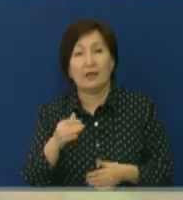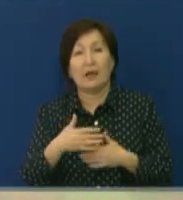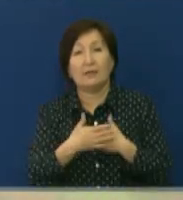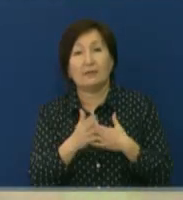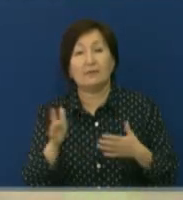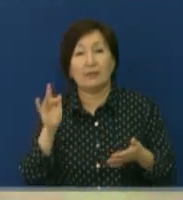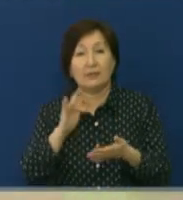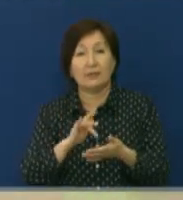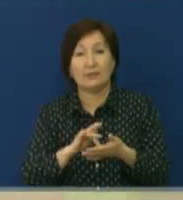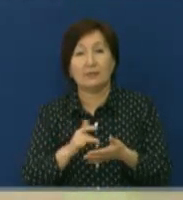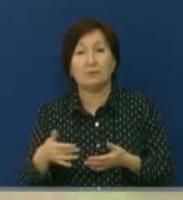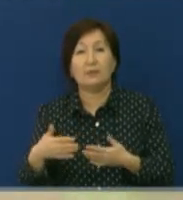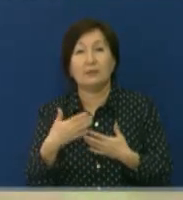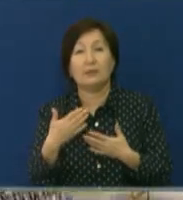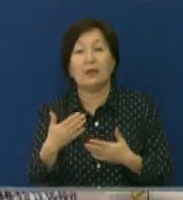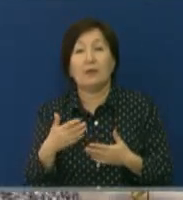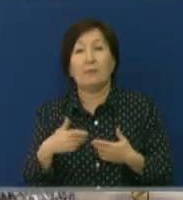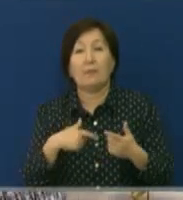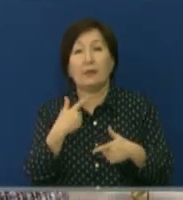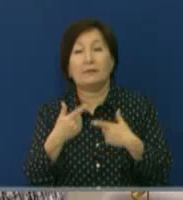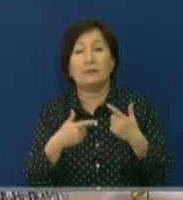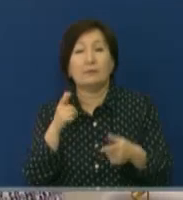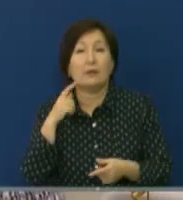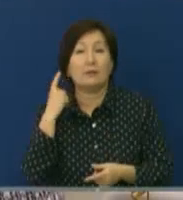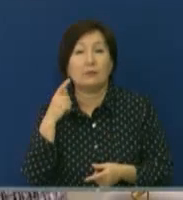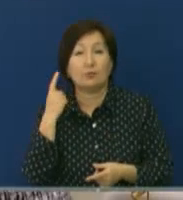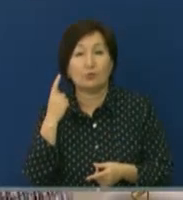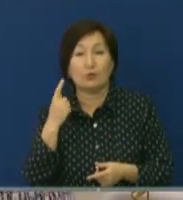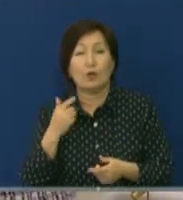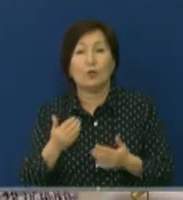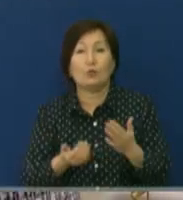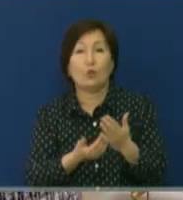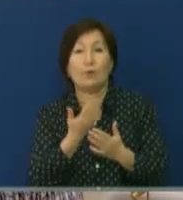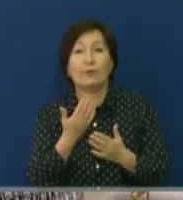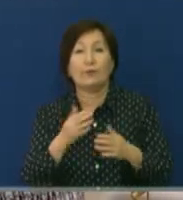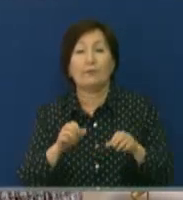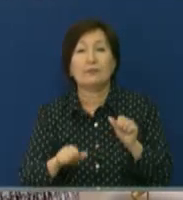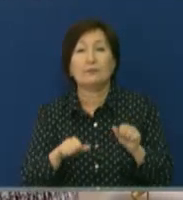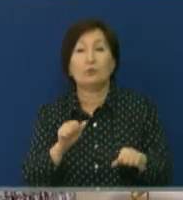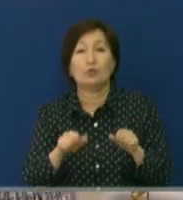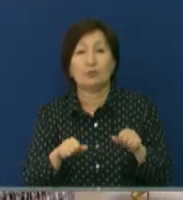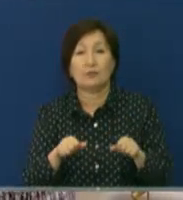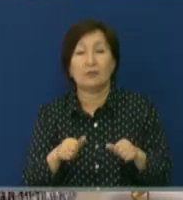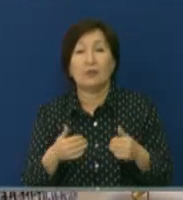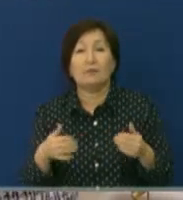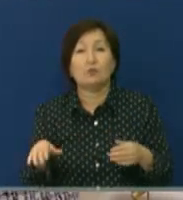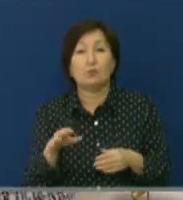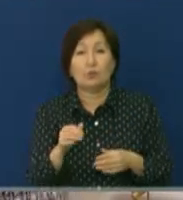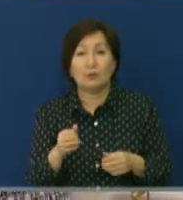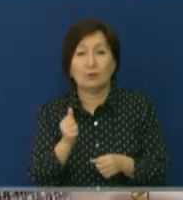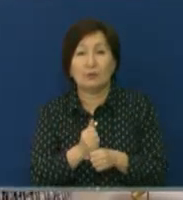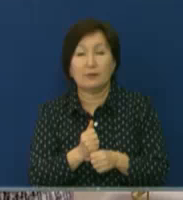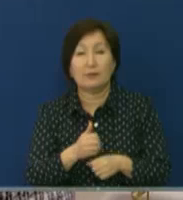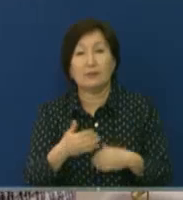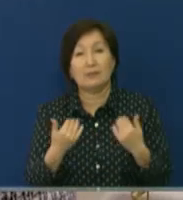перед молодежью много возможностей основ borla надолго все это делается для сегодняшней молодежи для тех кто